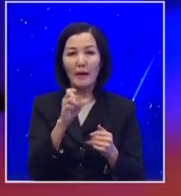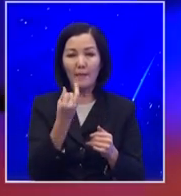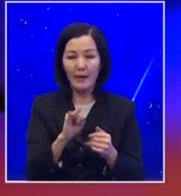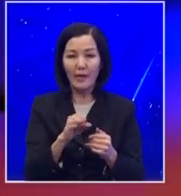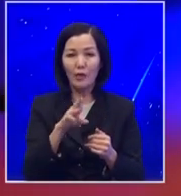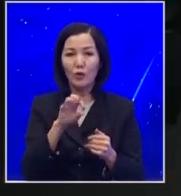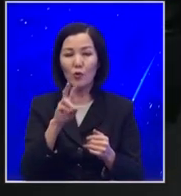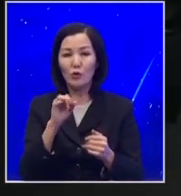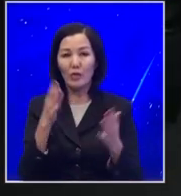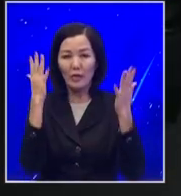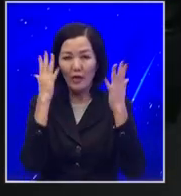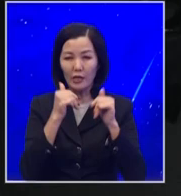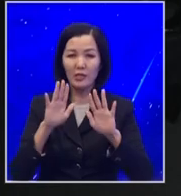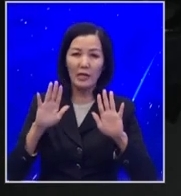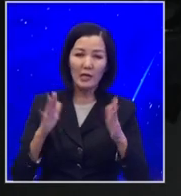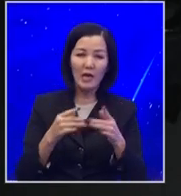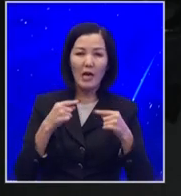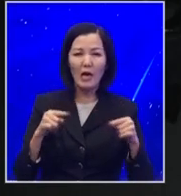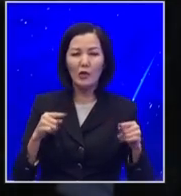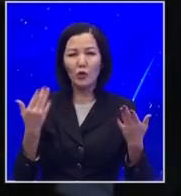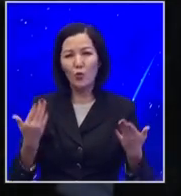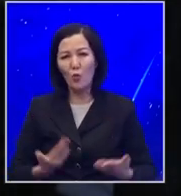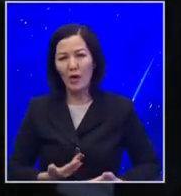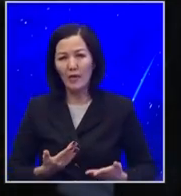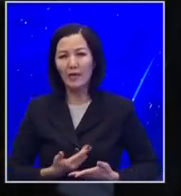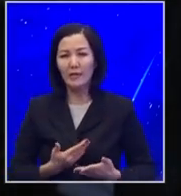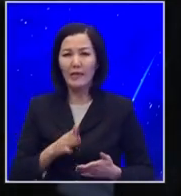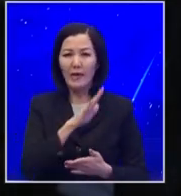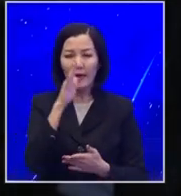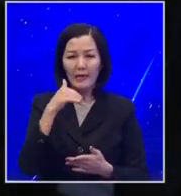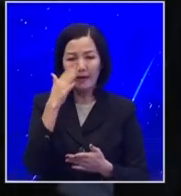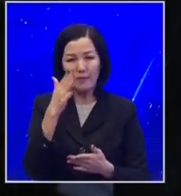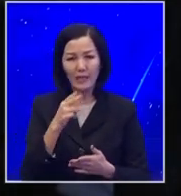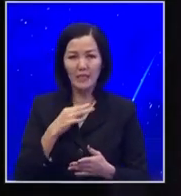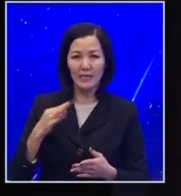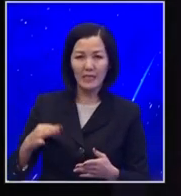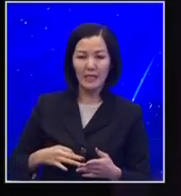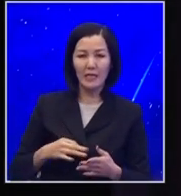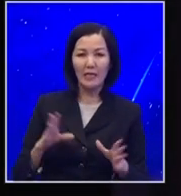ғашықтық хикаясы ғана емес, сан тараулы заман ағысы, әке мен бала арасындағы сый мен